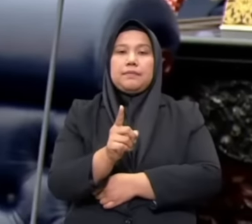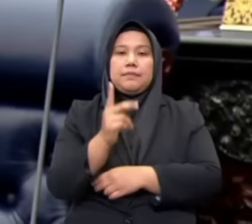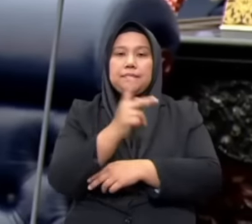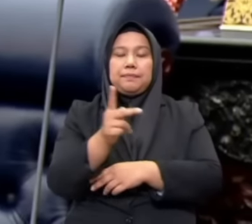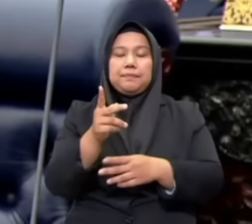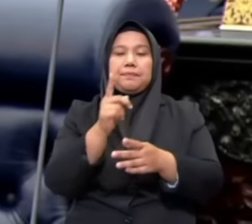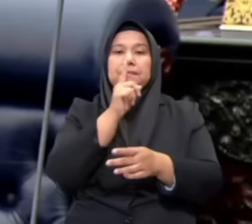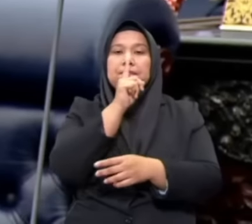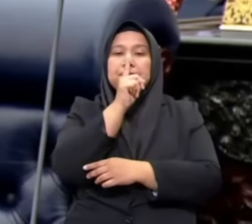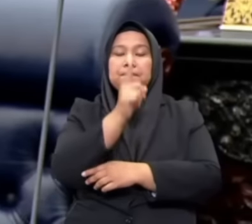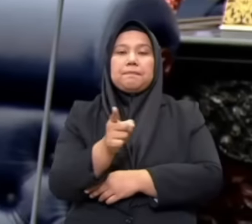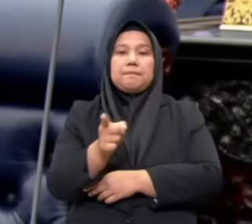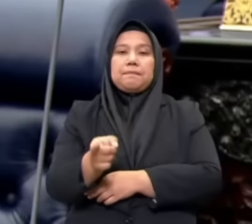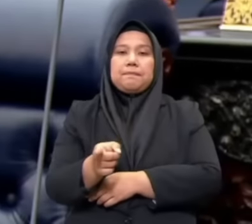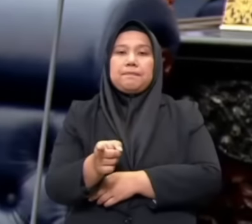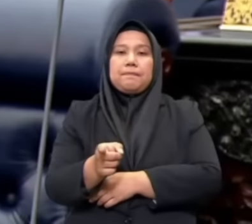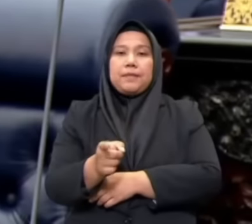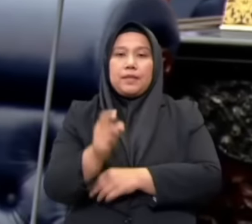ke